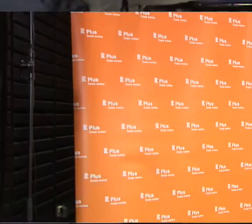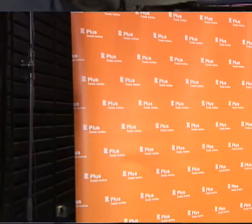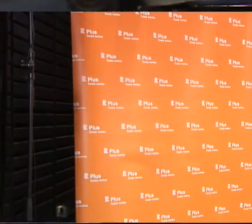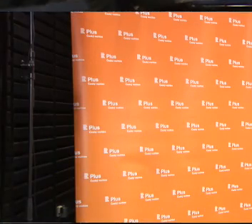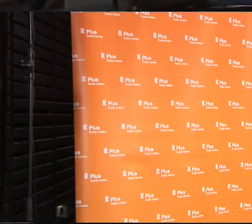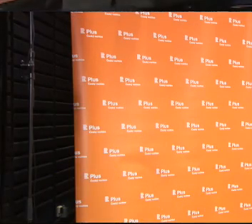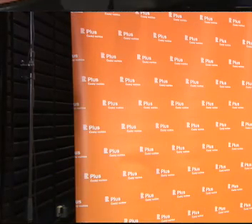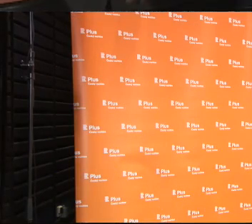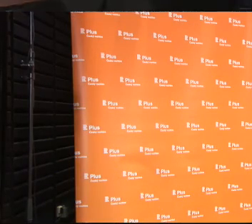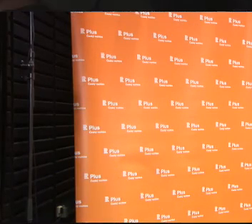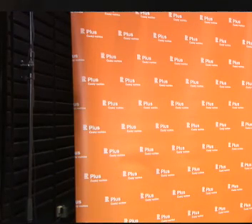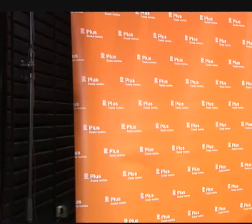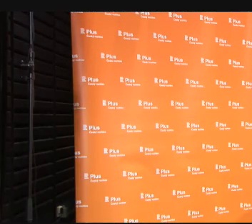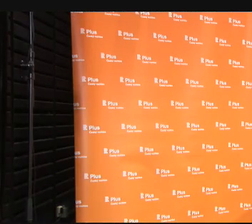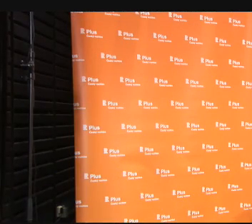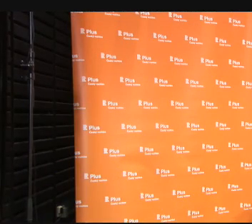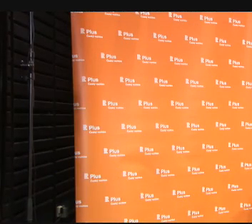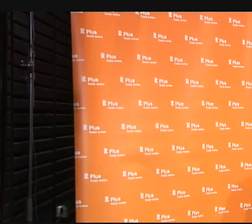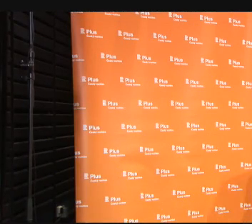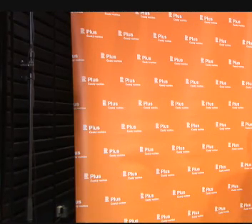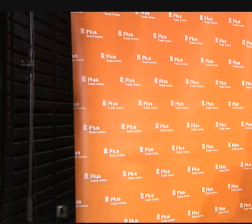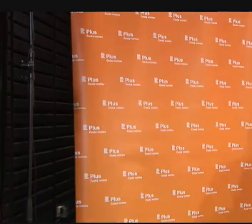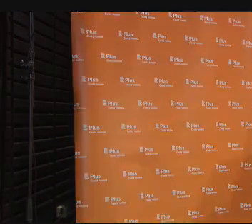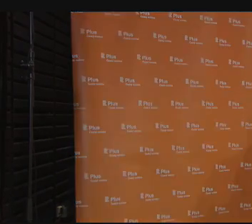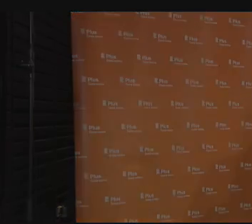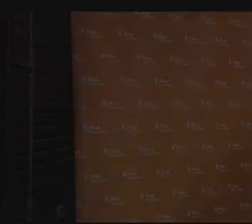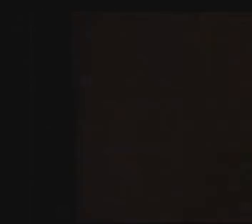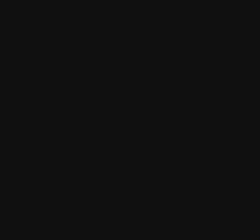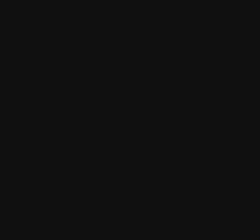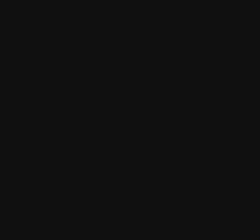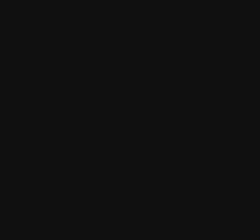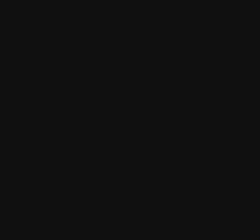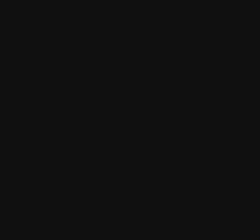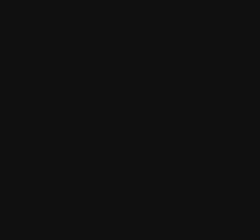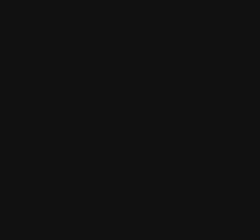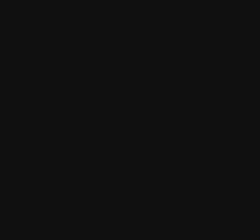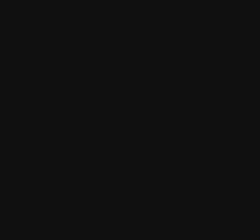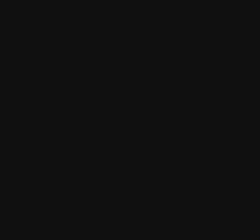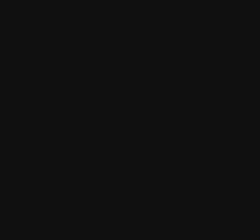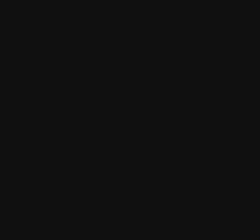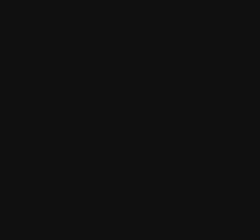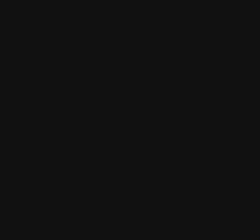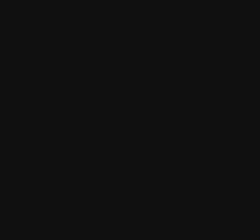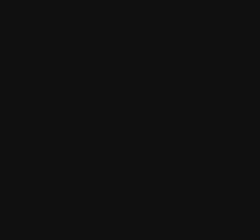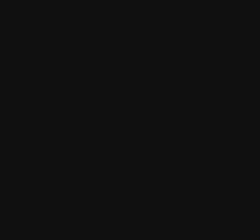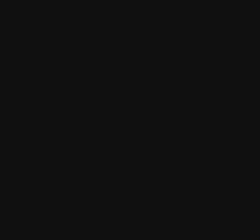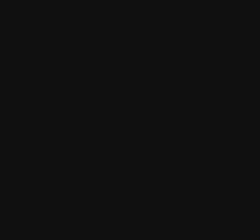Tak díky. Děkuji moc pěkně, pane Špidlo. Děkuji, pane profesore. Díky moc. Díky.